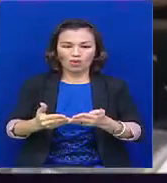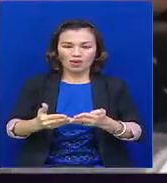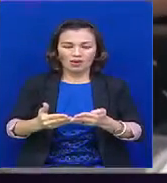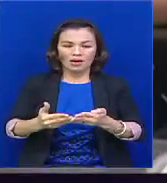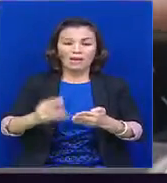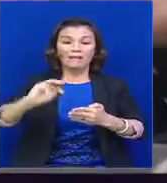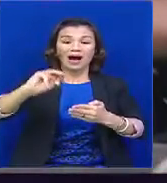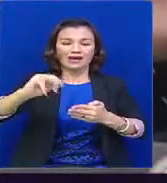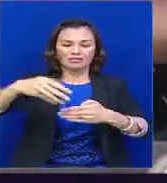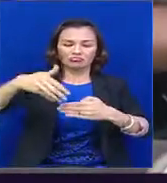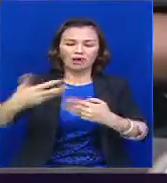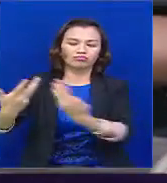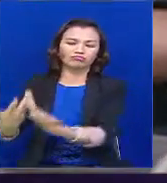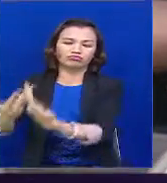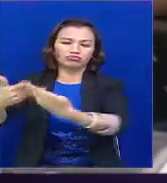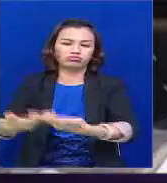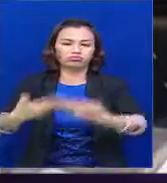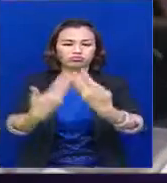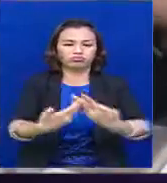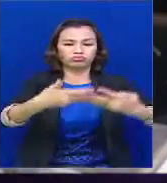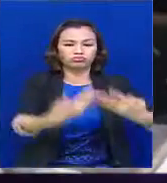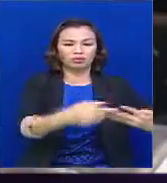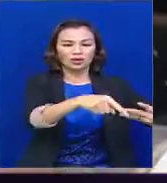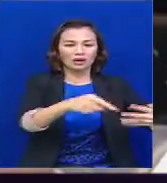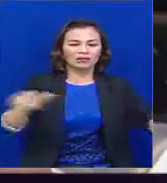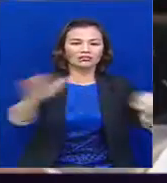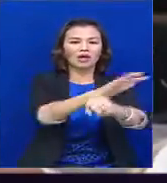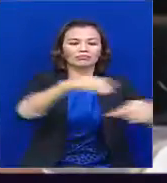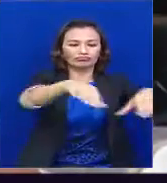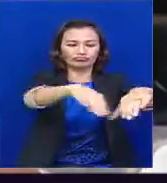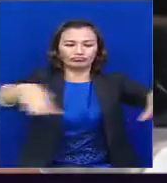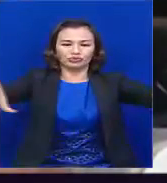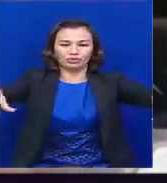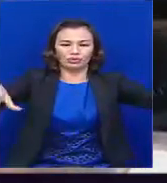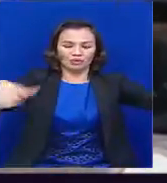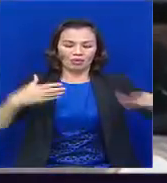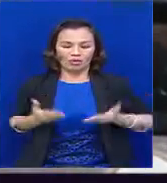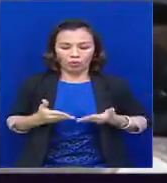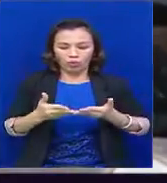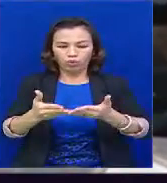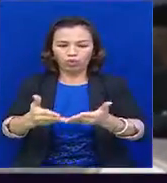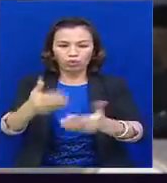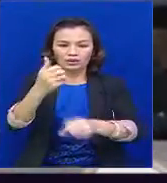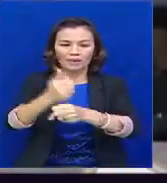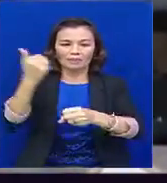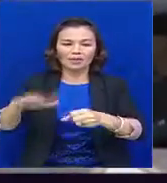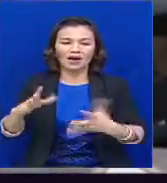ผ่บางวันโอ้โหเต็มทางออกไม่ได้หรอกหา